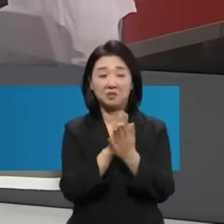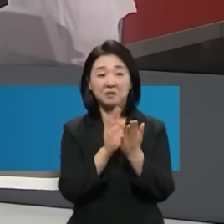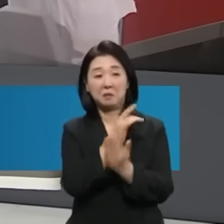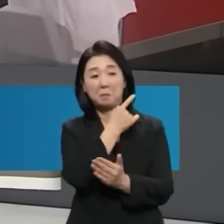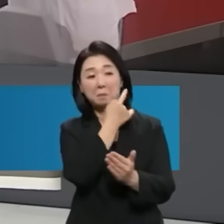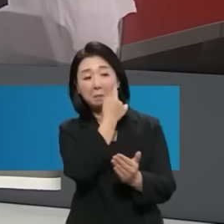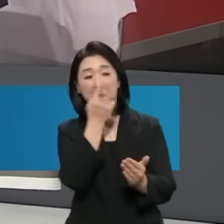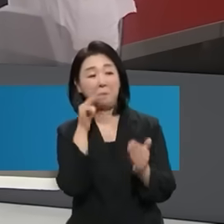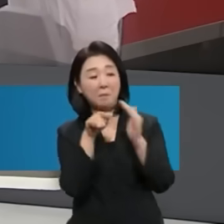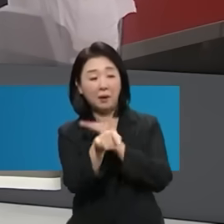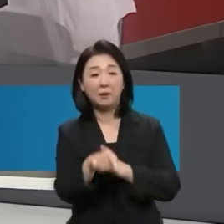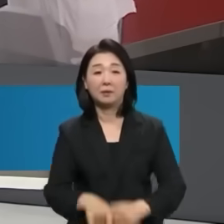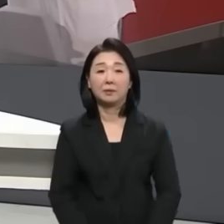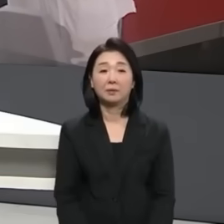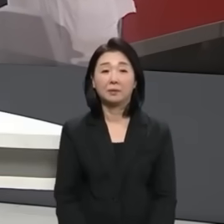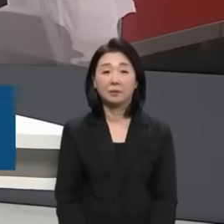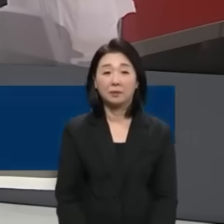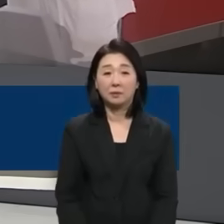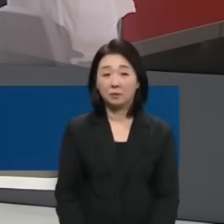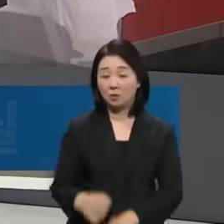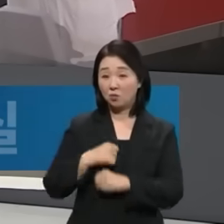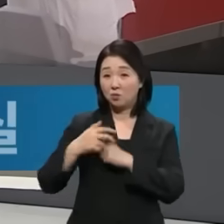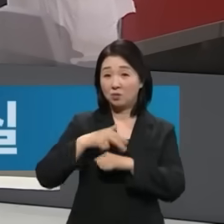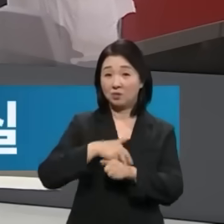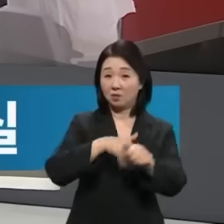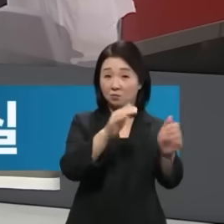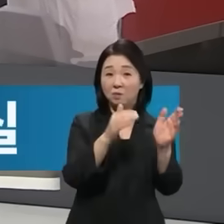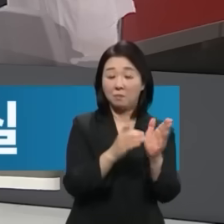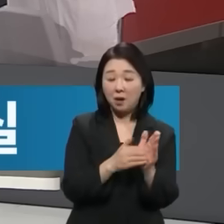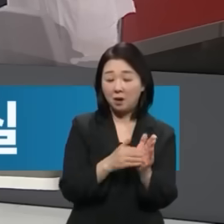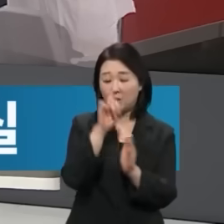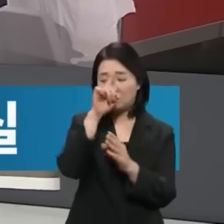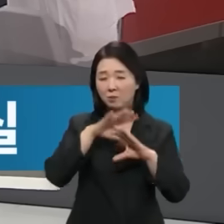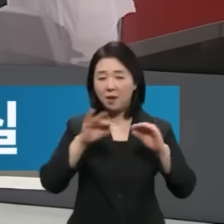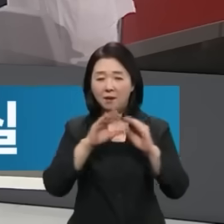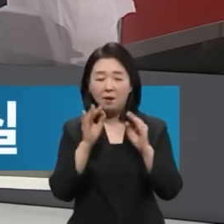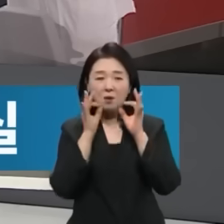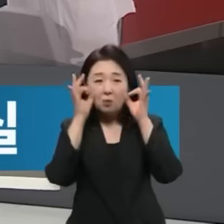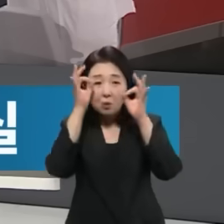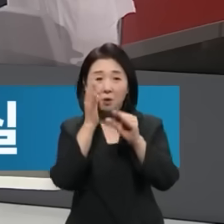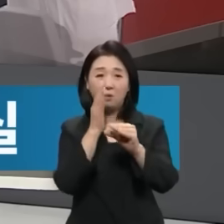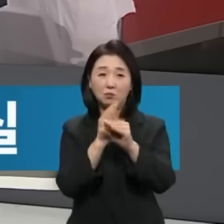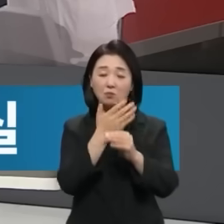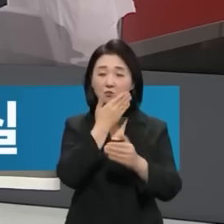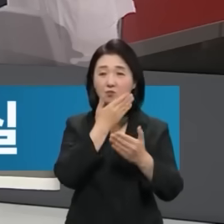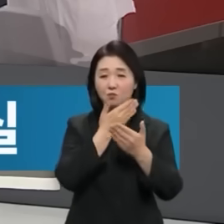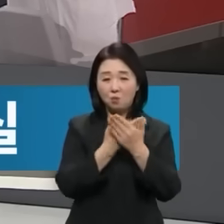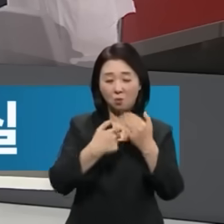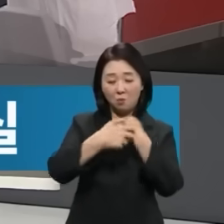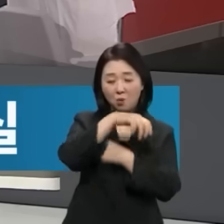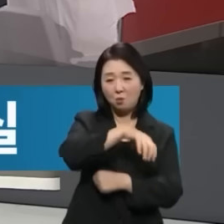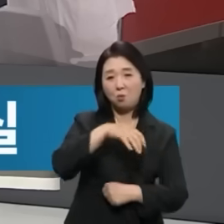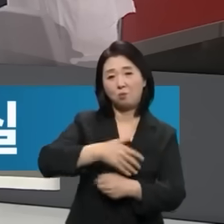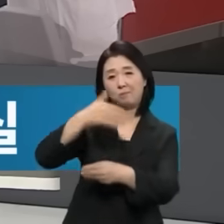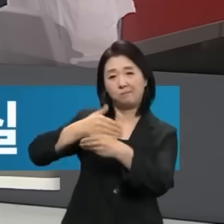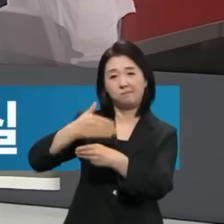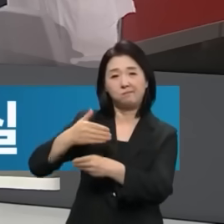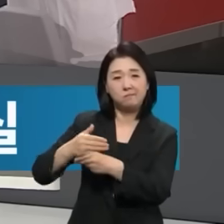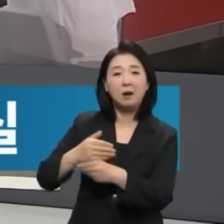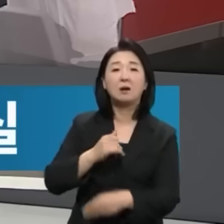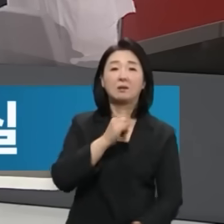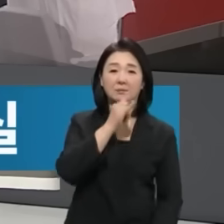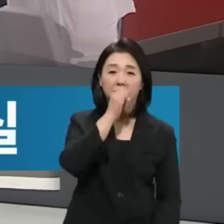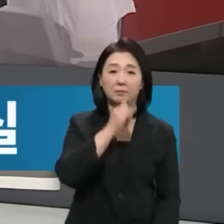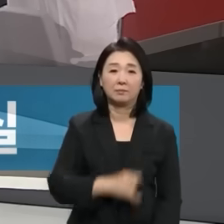점검에 나선 건데요 군의관을 투입하는 등 정부가 대책을 내놓고 있지만 주요 병원에서 마저 문을 닫는 응급실이